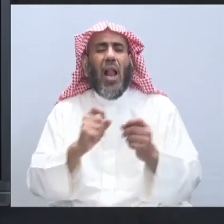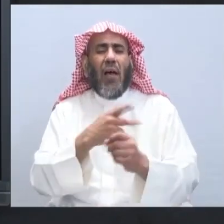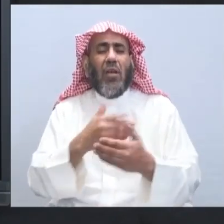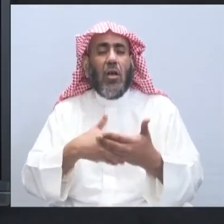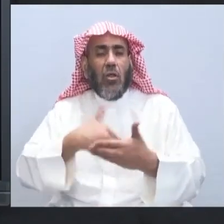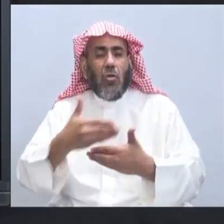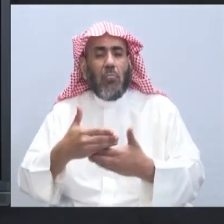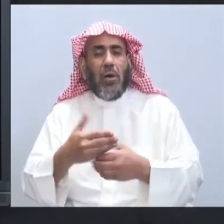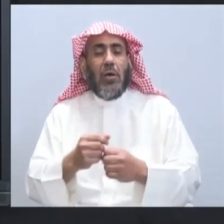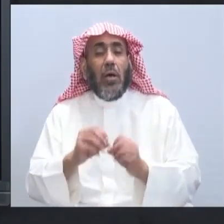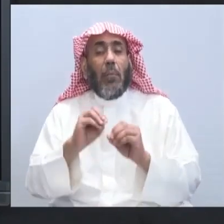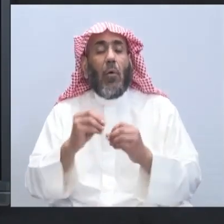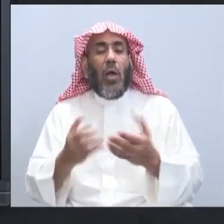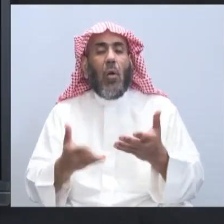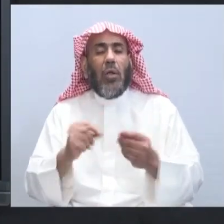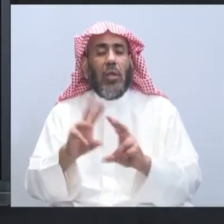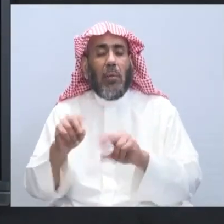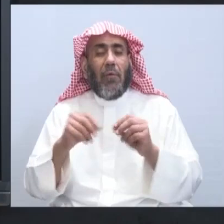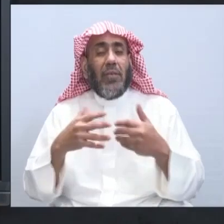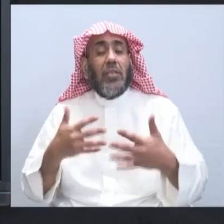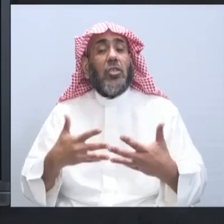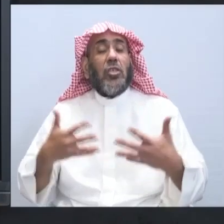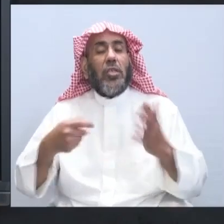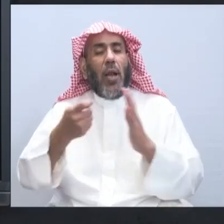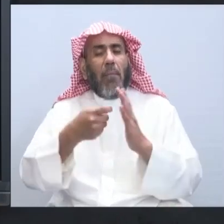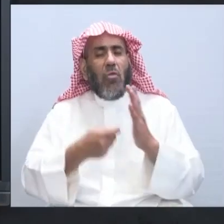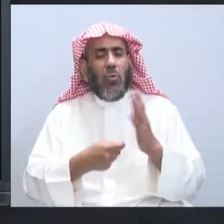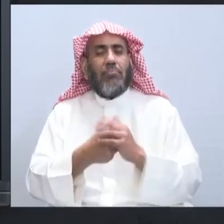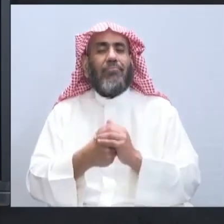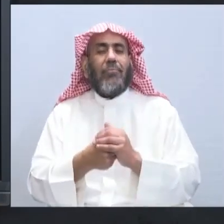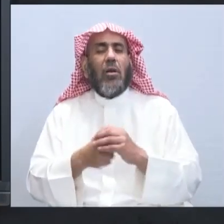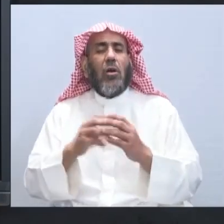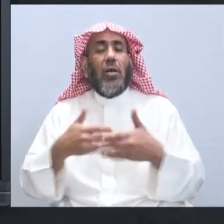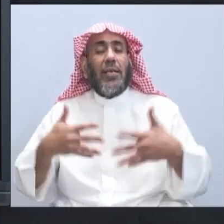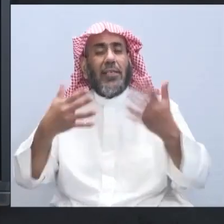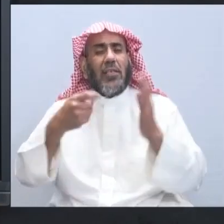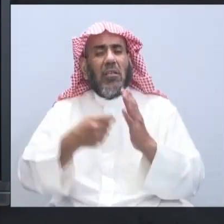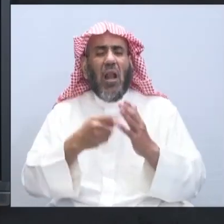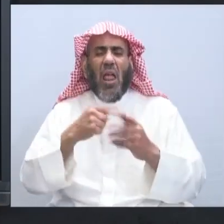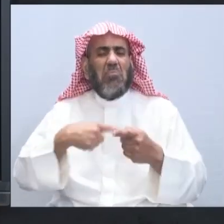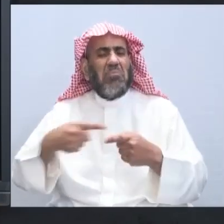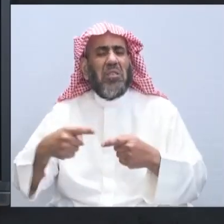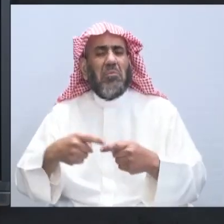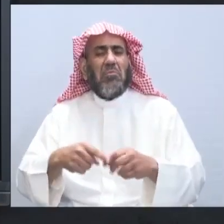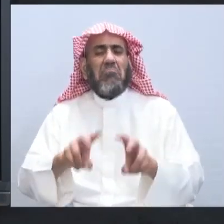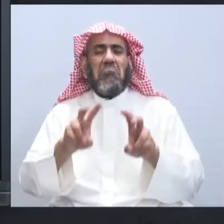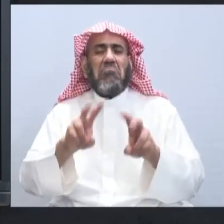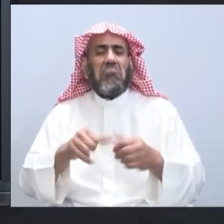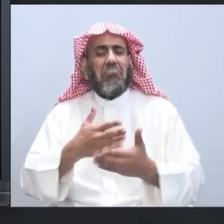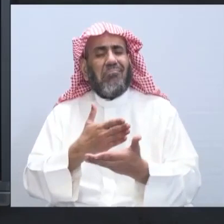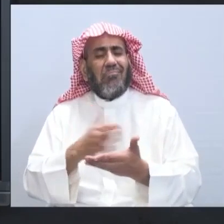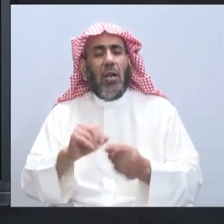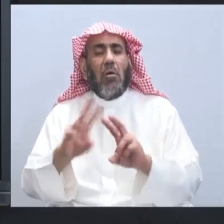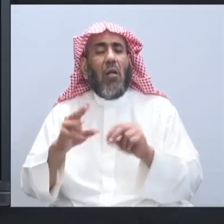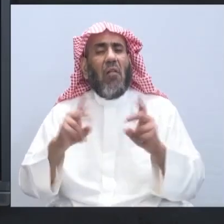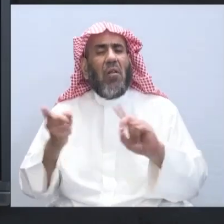ثم بعد ذلك بداوا بالدعوه الى الوزن في كما ظهر في الشعر المنثور لكن شعر المنثور او ما يسمى بقصده النثر لم تستمر كثيرا ل لم يعد هناك الفرق